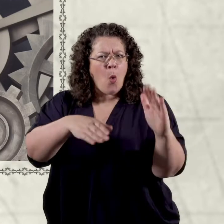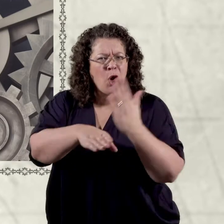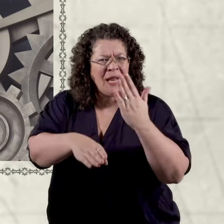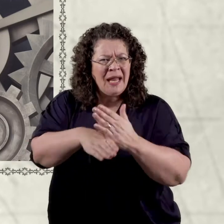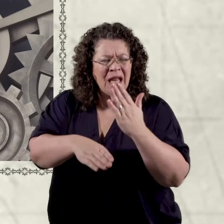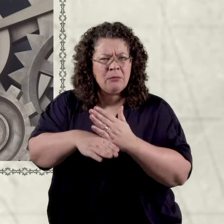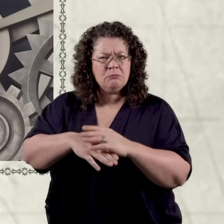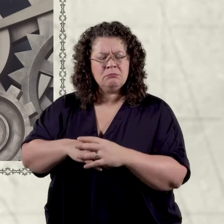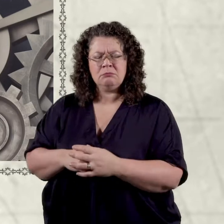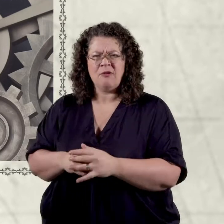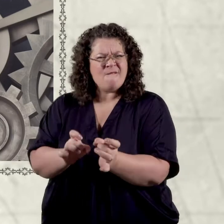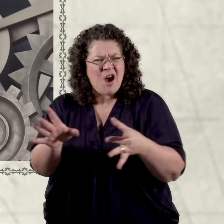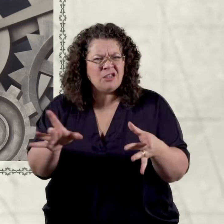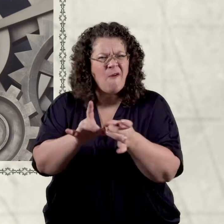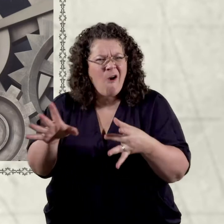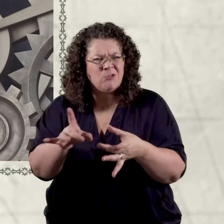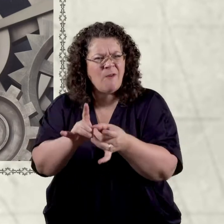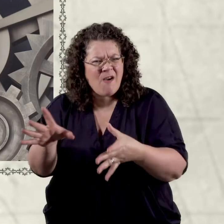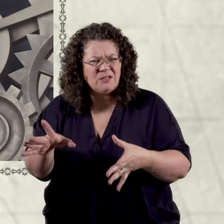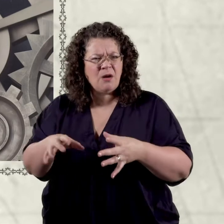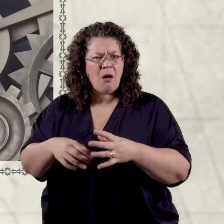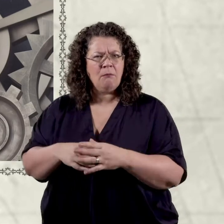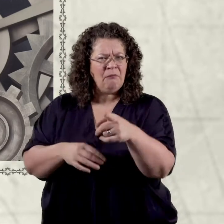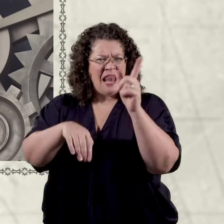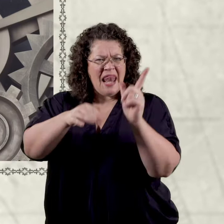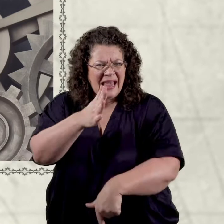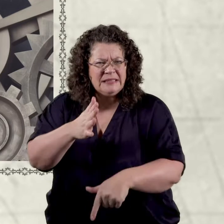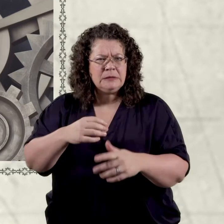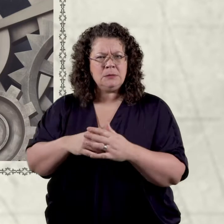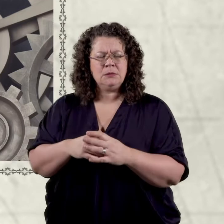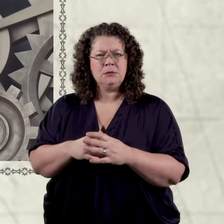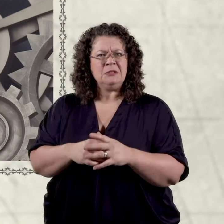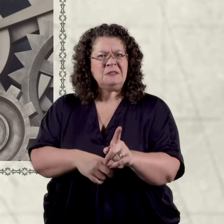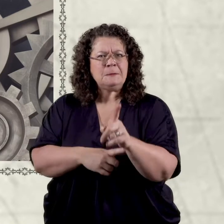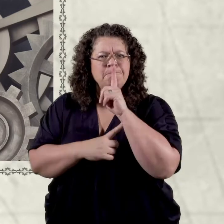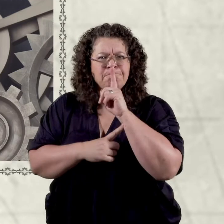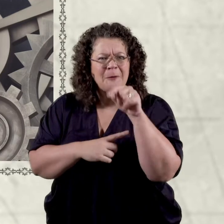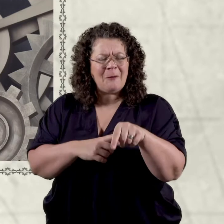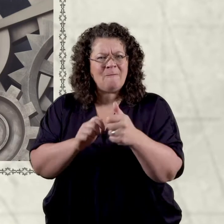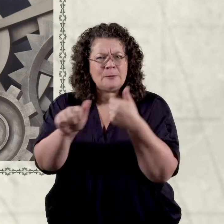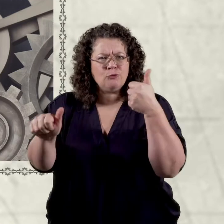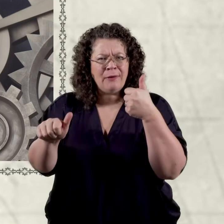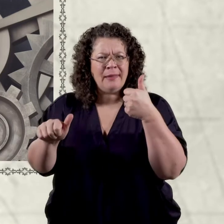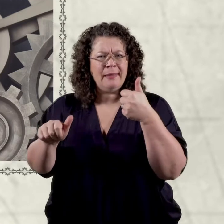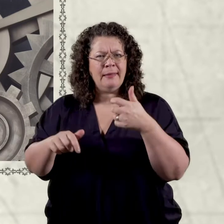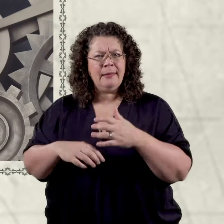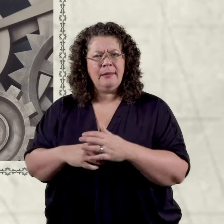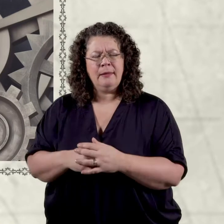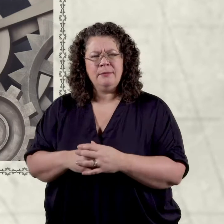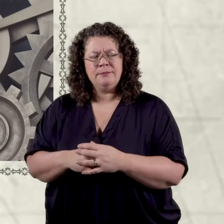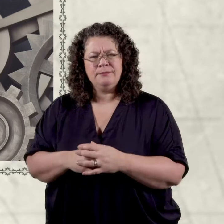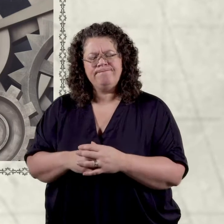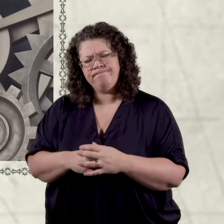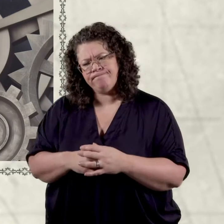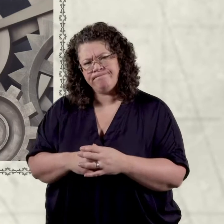You! Less talking, more working. Faster, faster! You're late! Silence in this